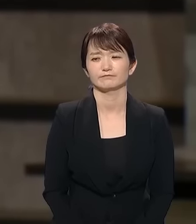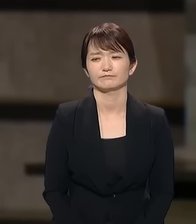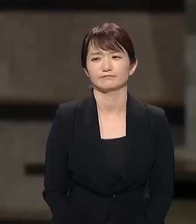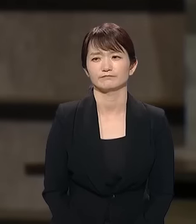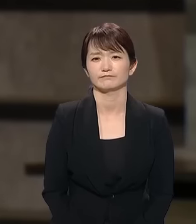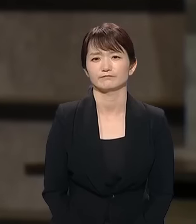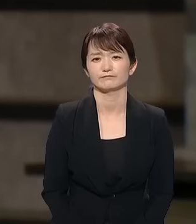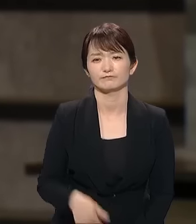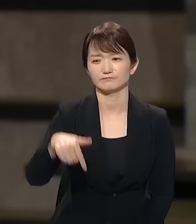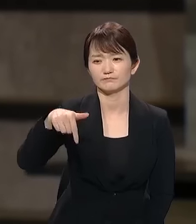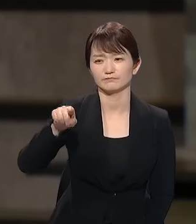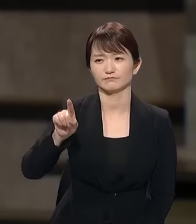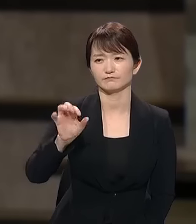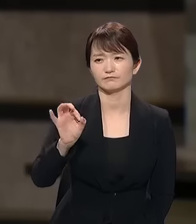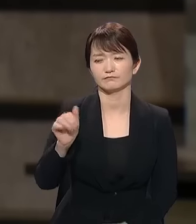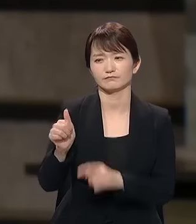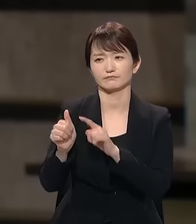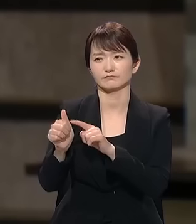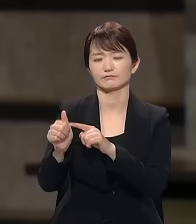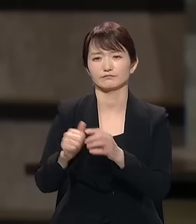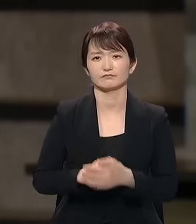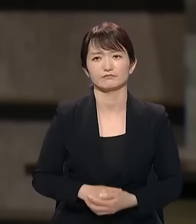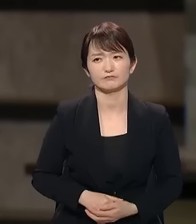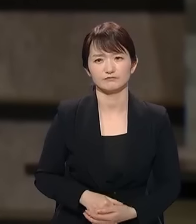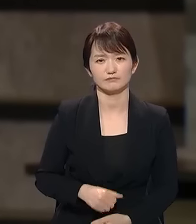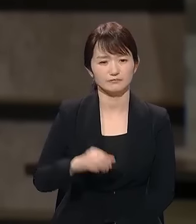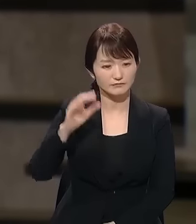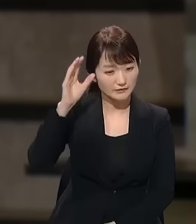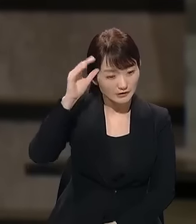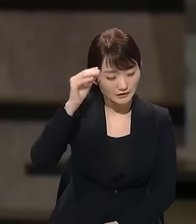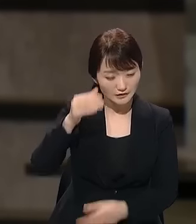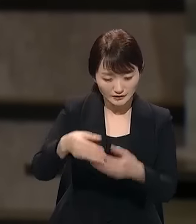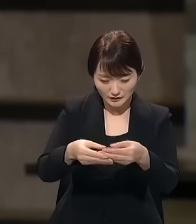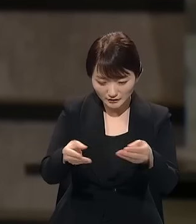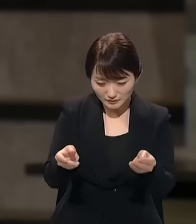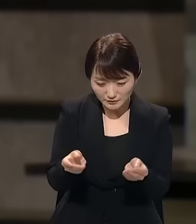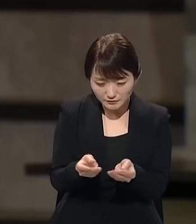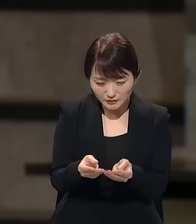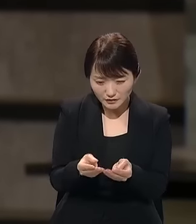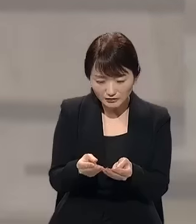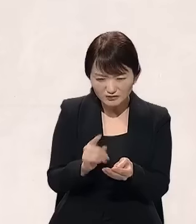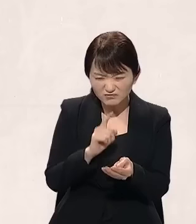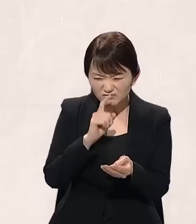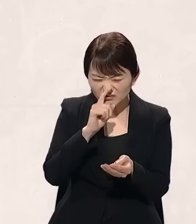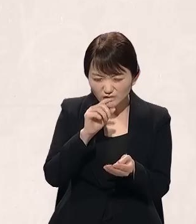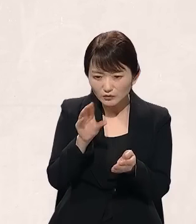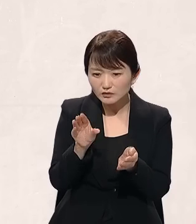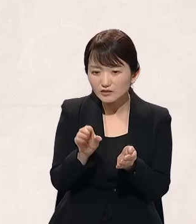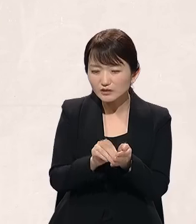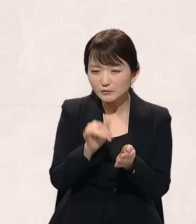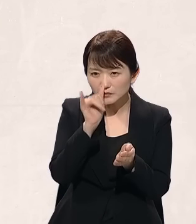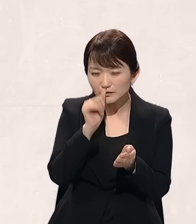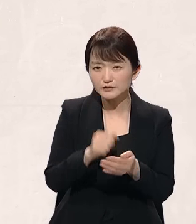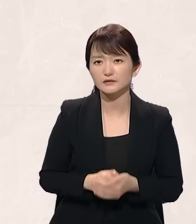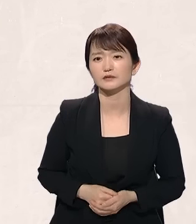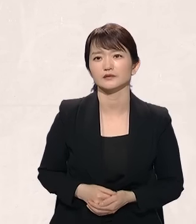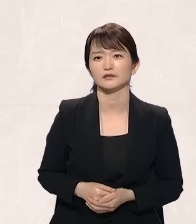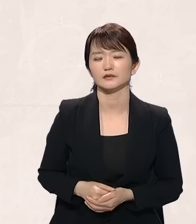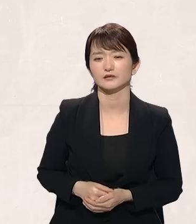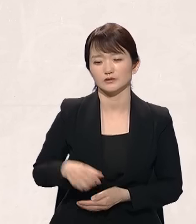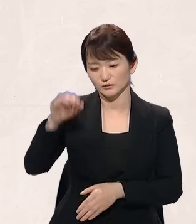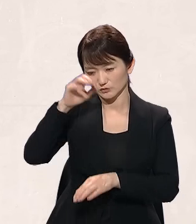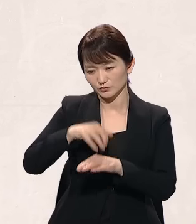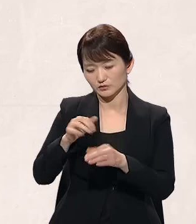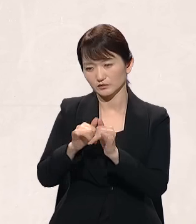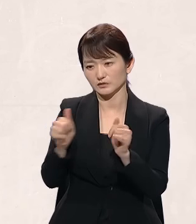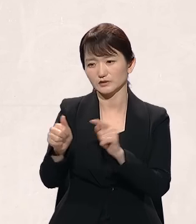강 씨 같은 경우가 개 밥그릇이 덜 닦인 걸 보고 이게 좀 충격적인데 이 반려견 훈련사인 지인에게